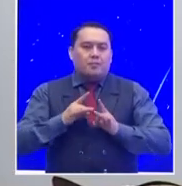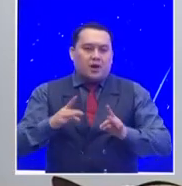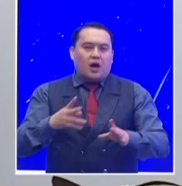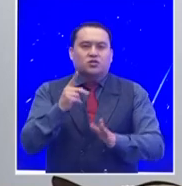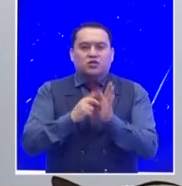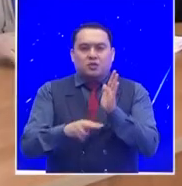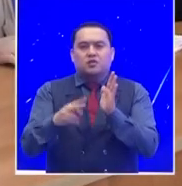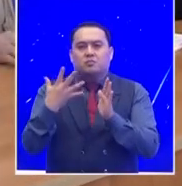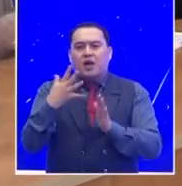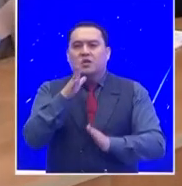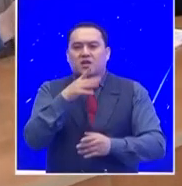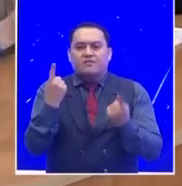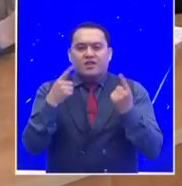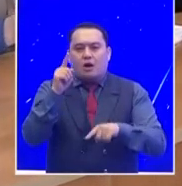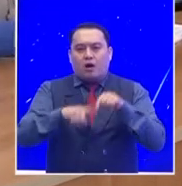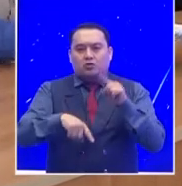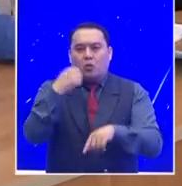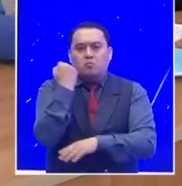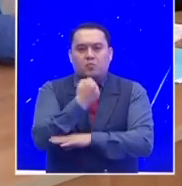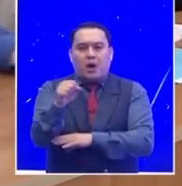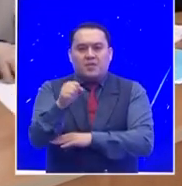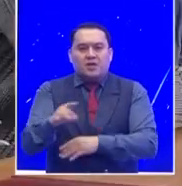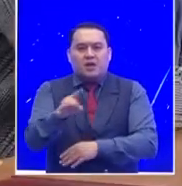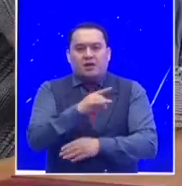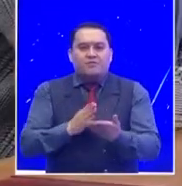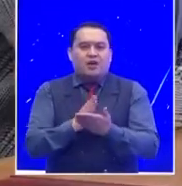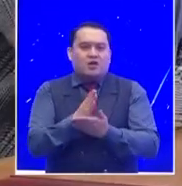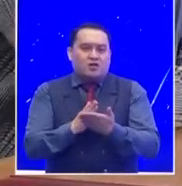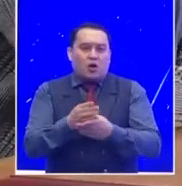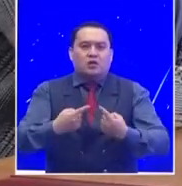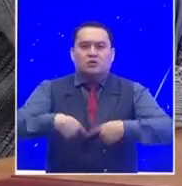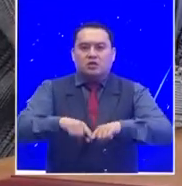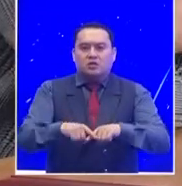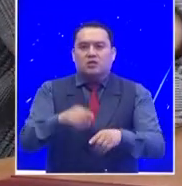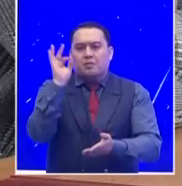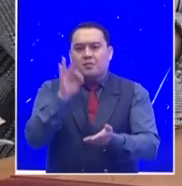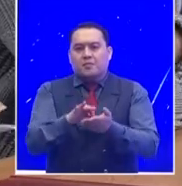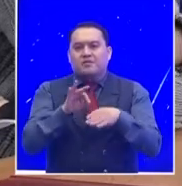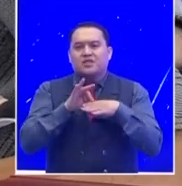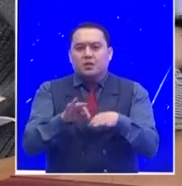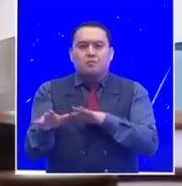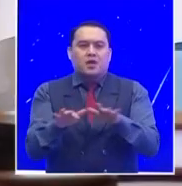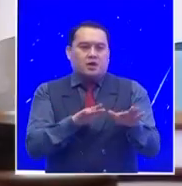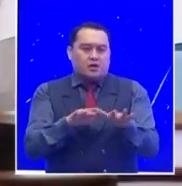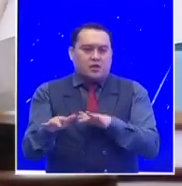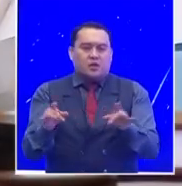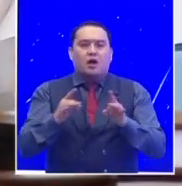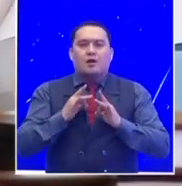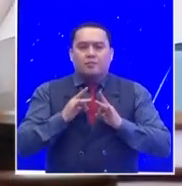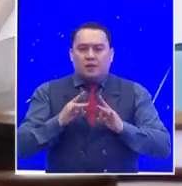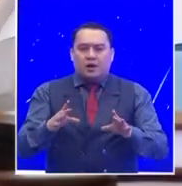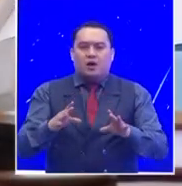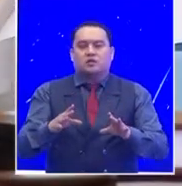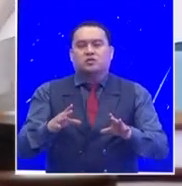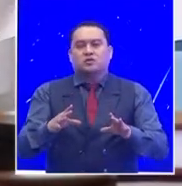рамках празднования 75-летия Великой Победы региональная ветеранская организация намерена провести ряд мероприятий.